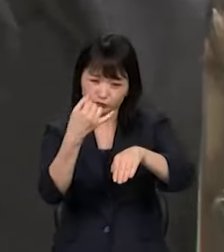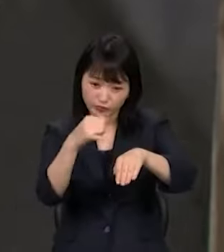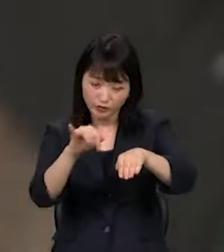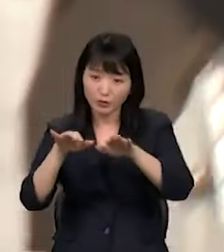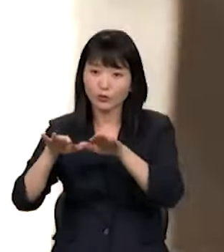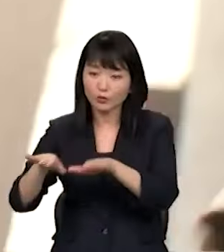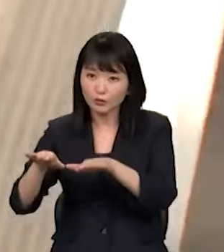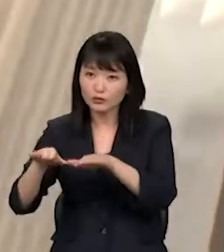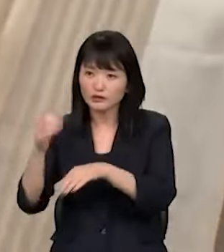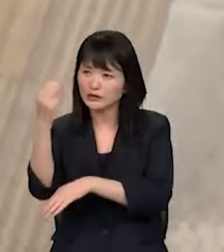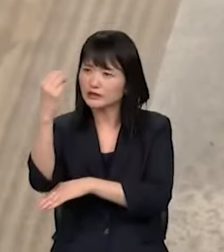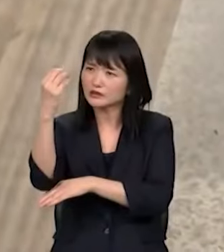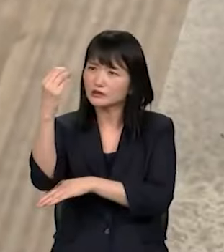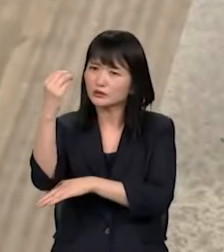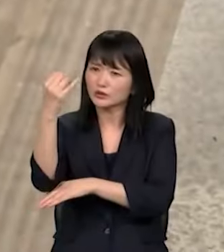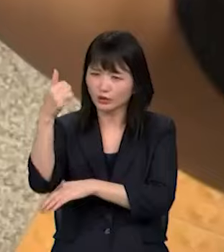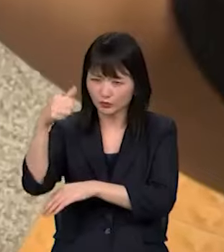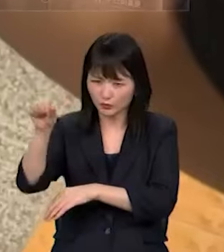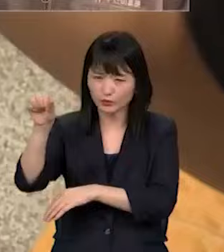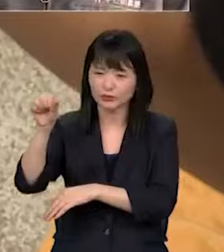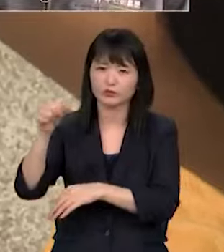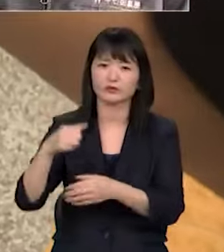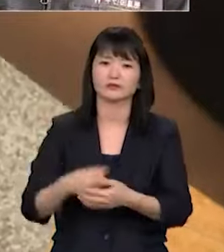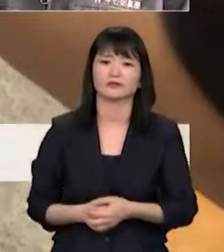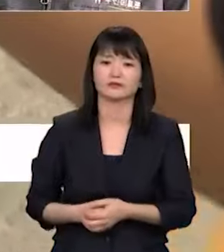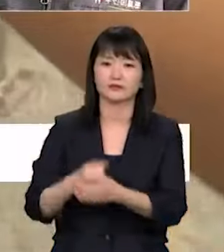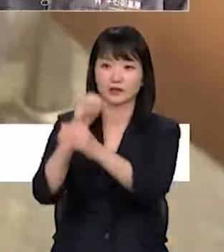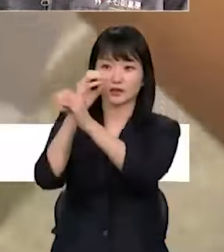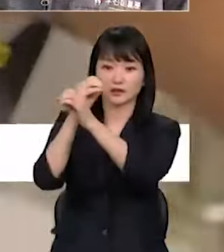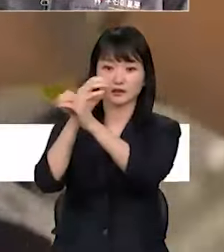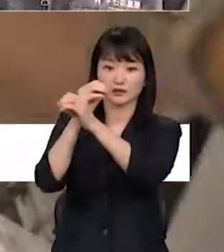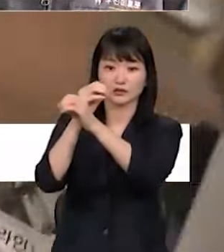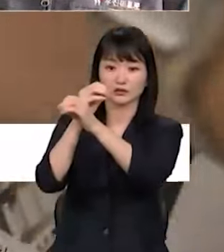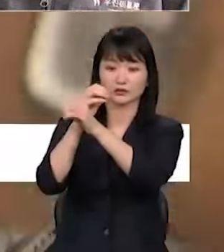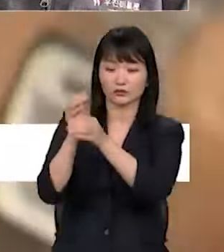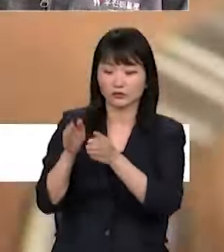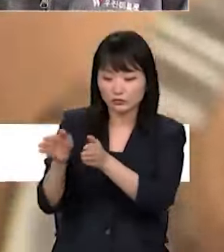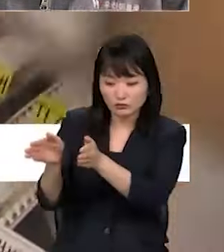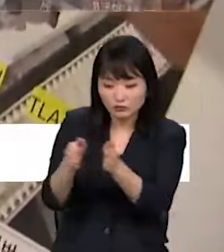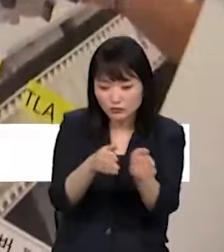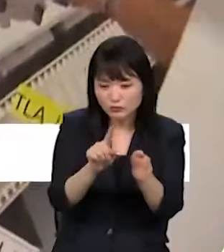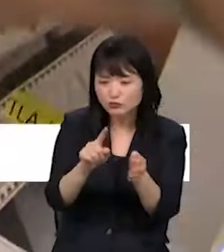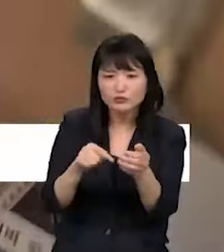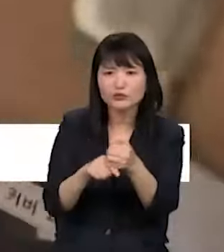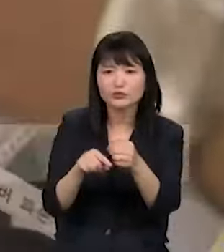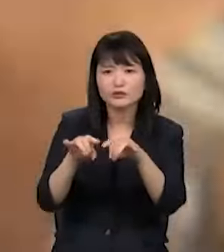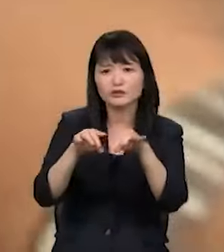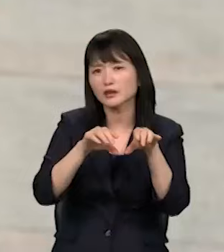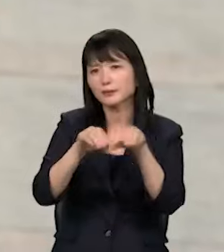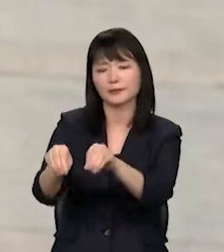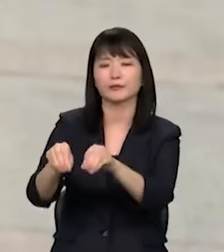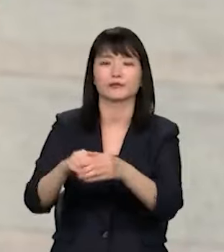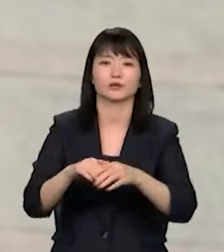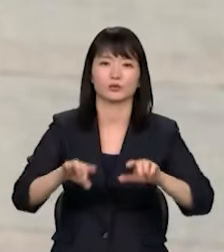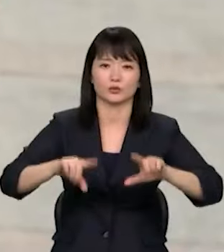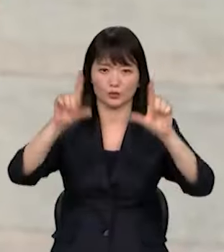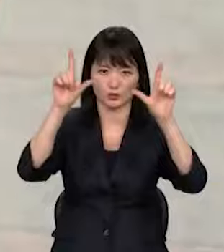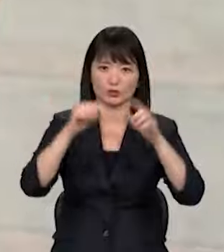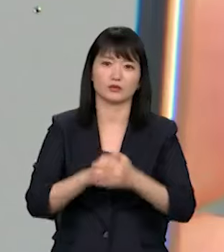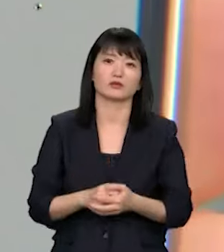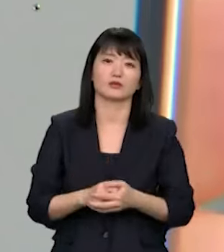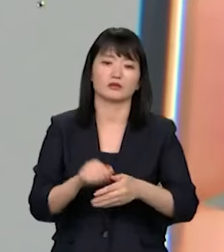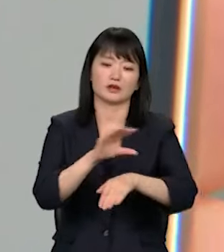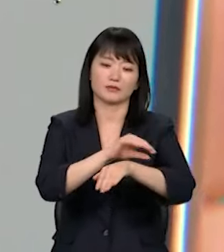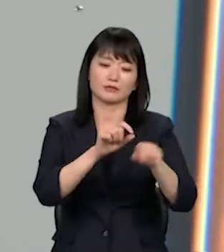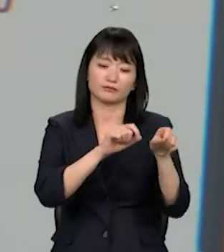오늘은 신호 설비가 고장났습니다. 신호 전선이 어떤 이유로 단선이 됐었습니다. 올해 들어서만 여섯 번째